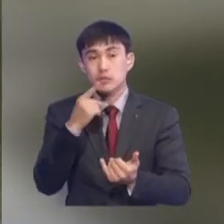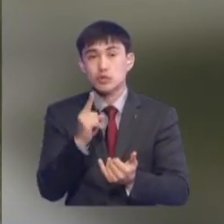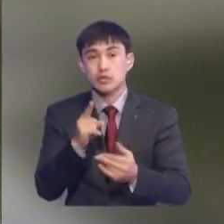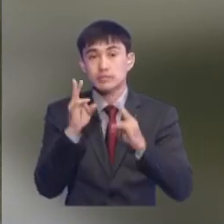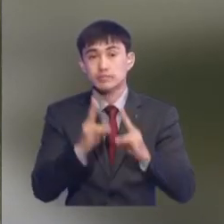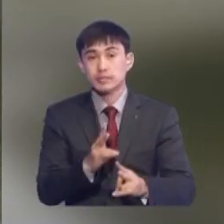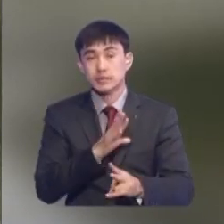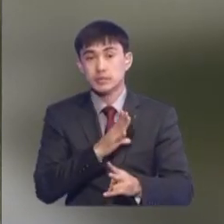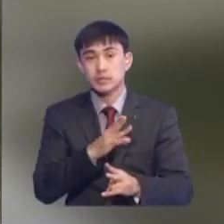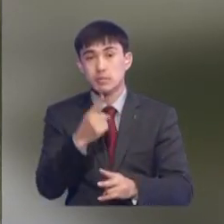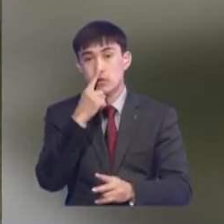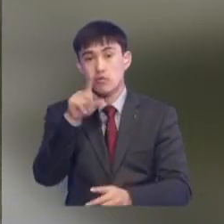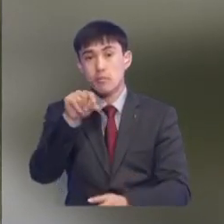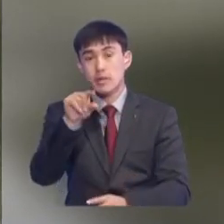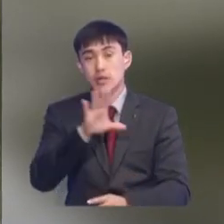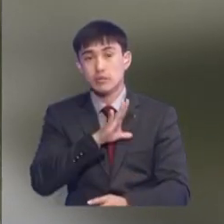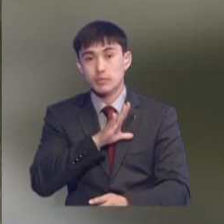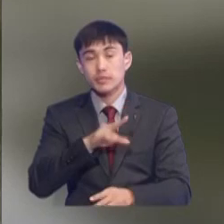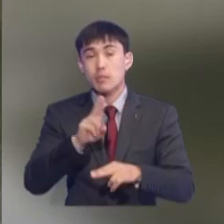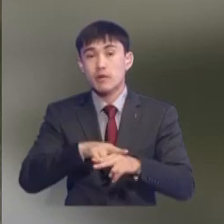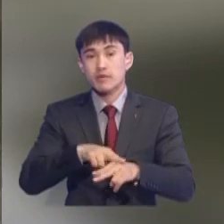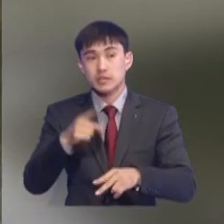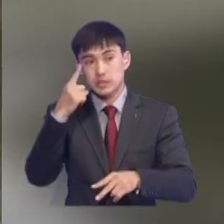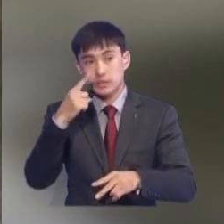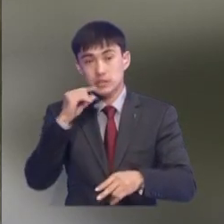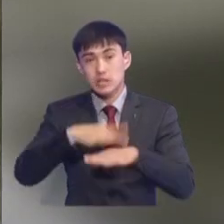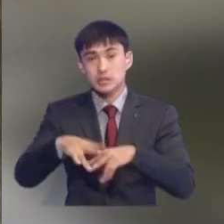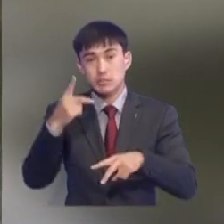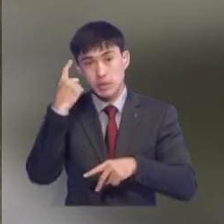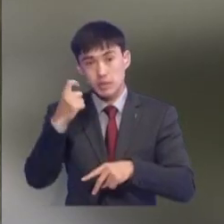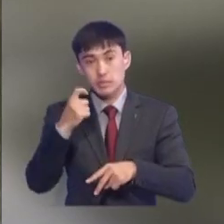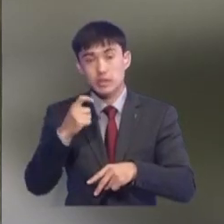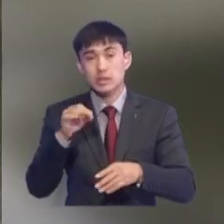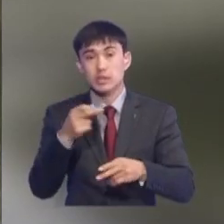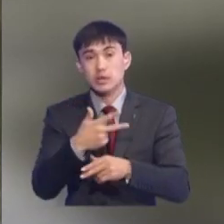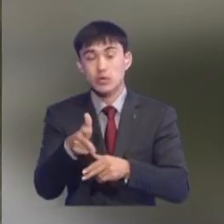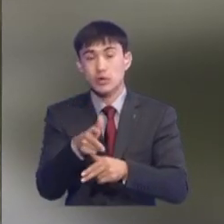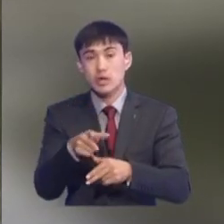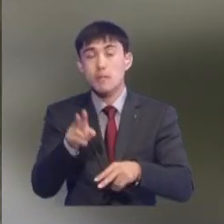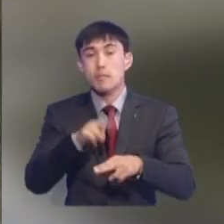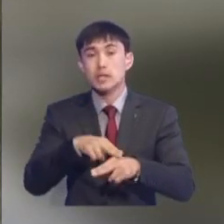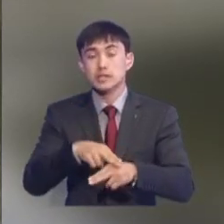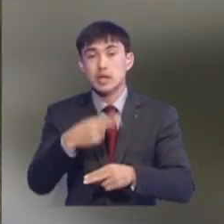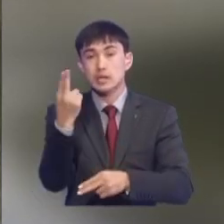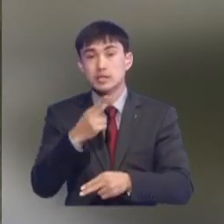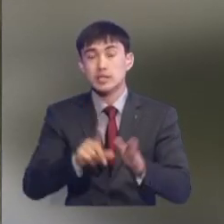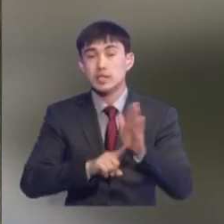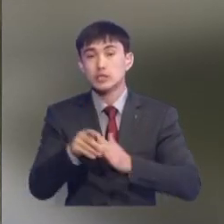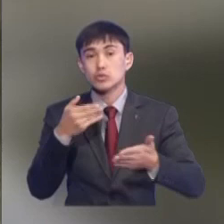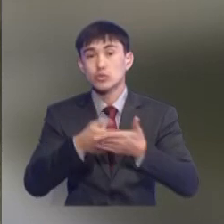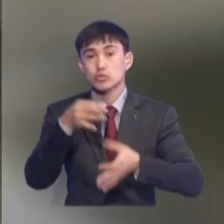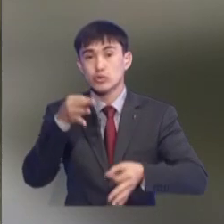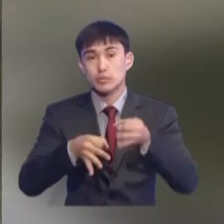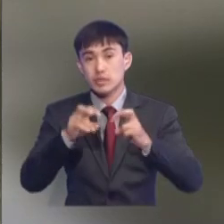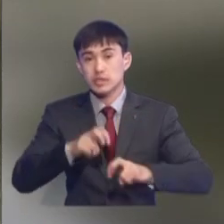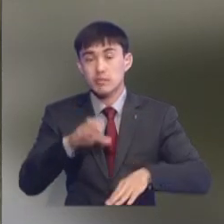инцидент произошёл в минувший понедельник правоохранители столицы уже прокомментировали ролик департаментом полиции Астаны начато досудебное